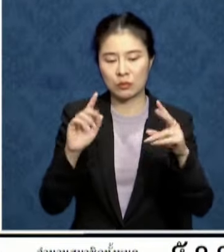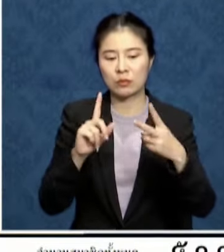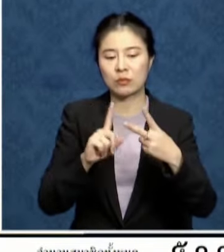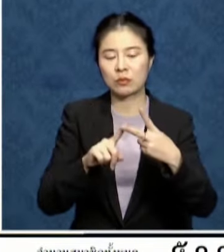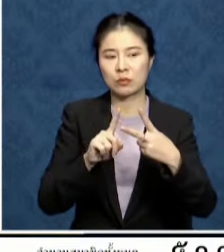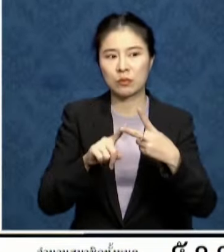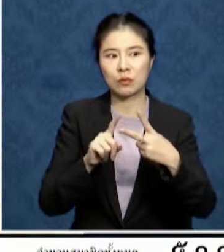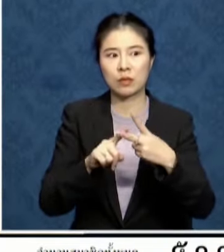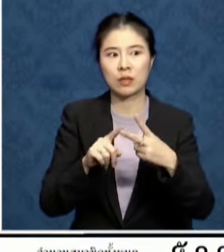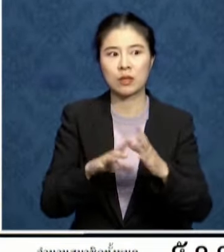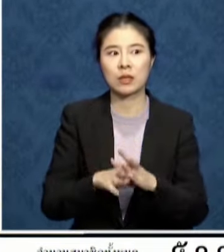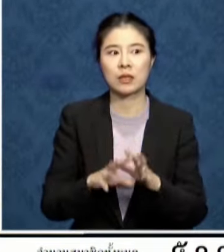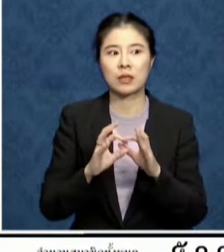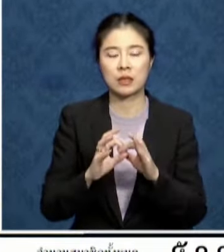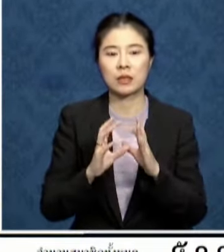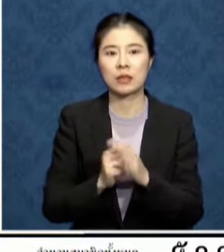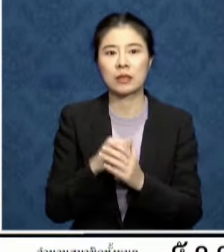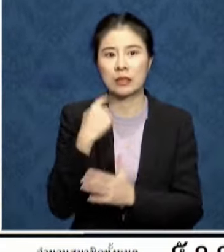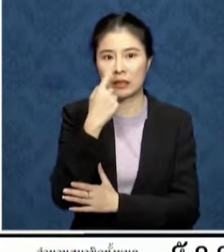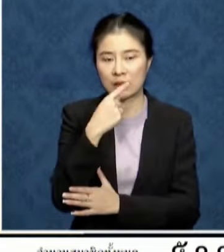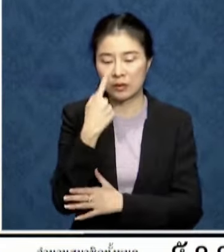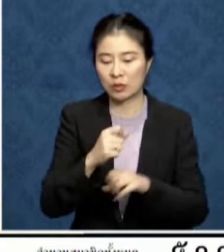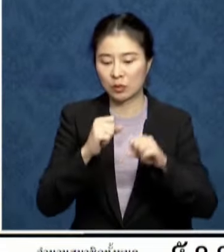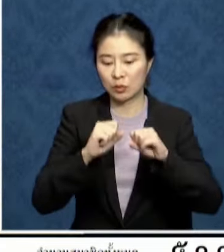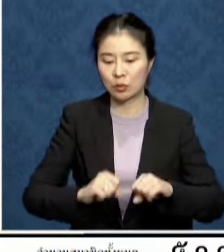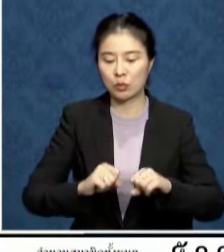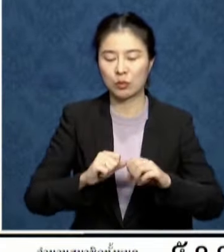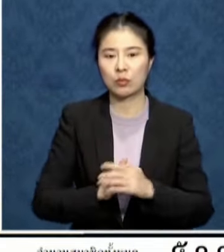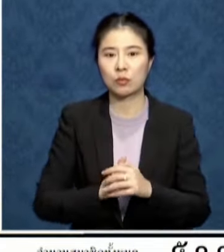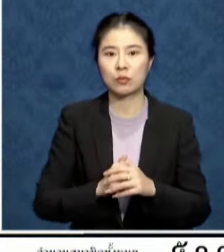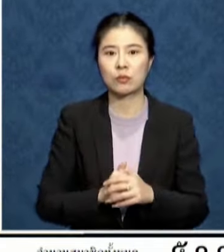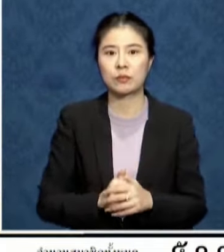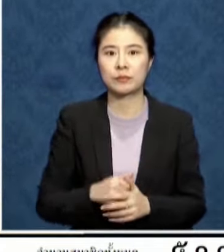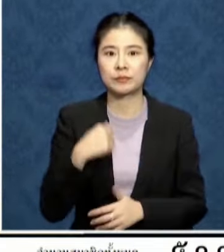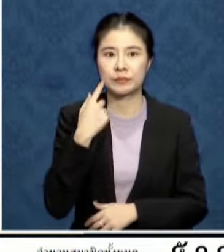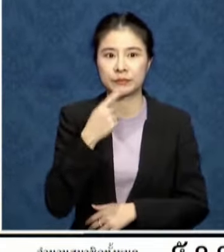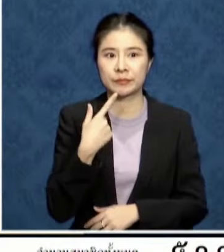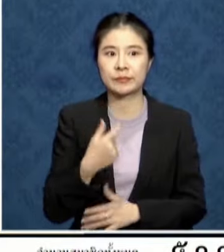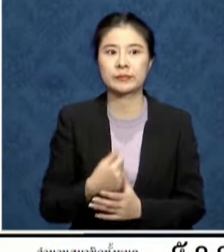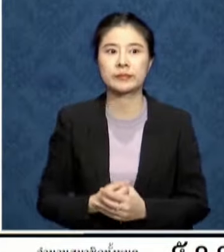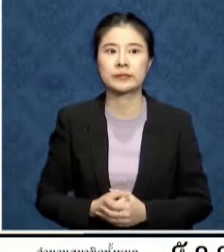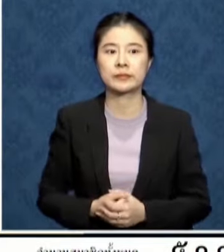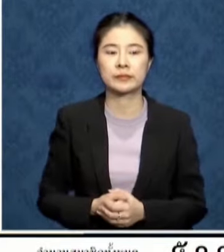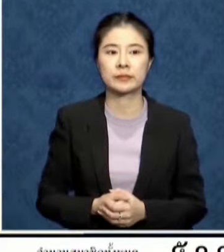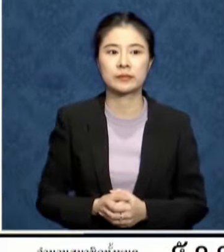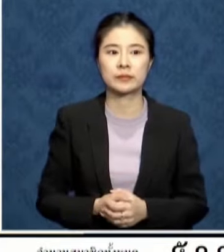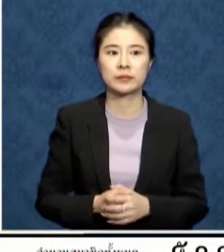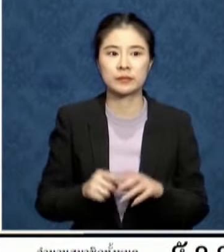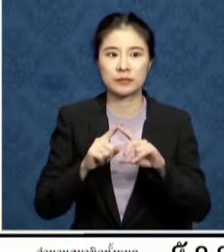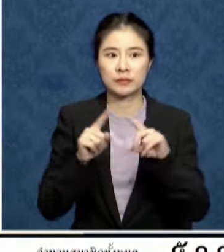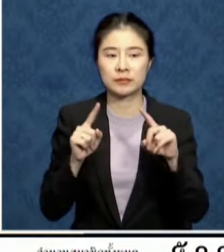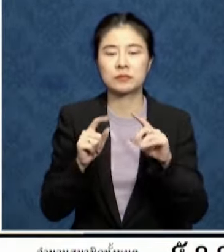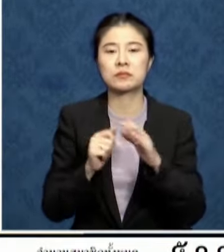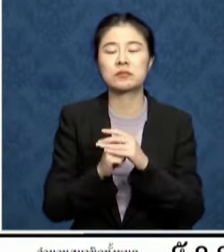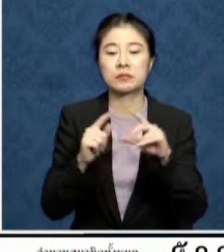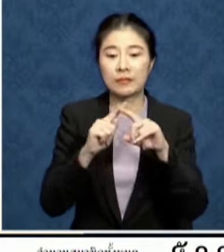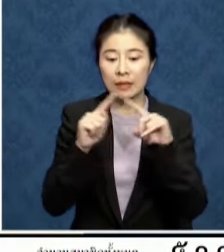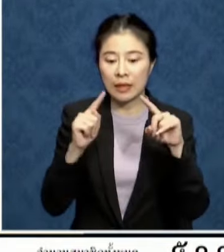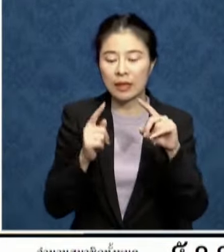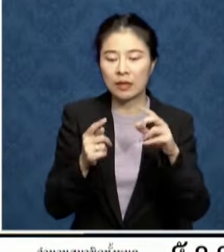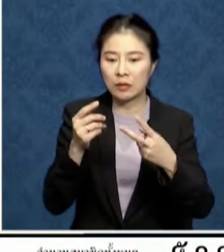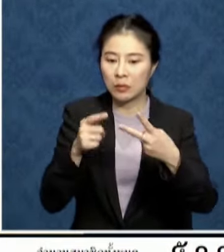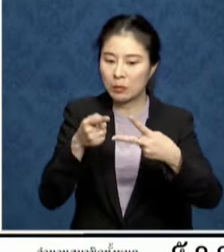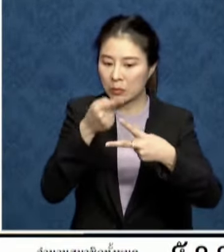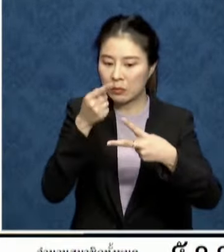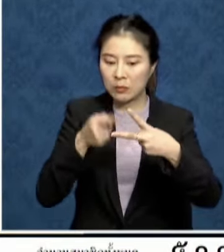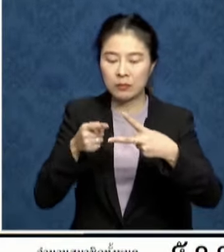งแค่เกณฑ์ชั้นล่างครับที่เกี่ยวกับสัดส่วนการลงคะแนนของผู้ที่ออกมาใช้สิทธิ์ออกเสียงความแตกต่างก็จะมีอยู่เล็กน้อยครับตรงที่